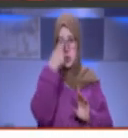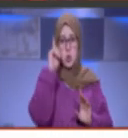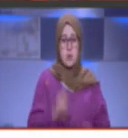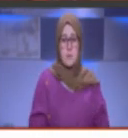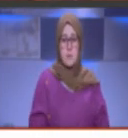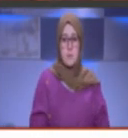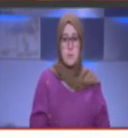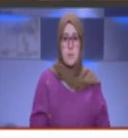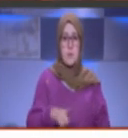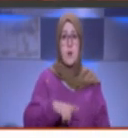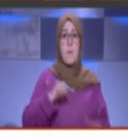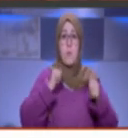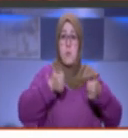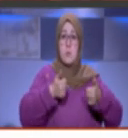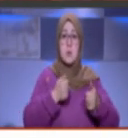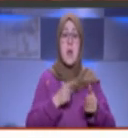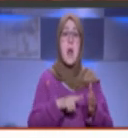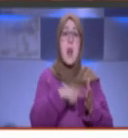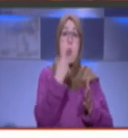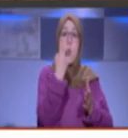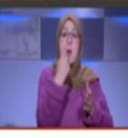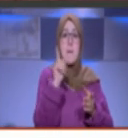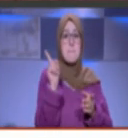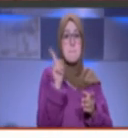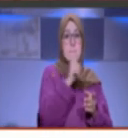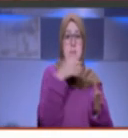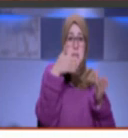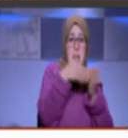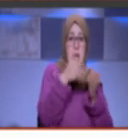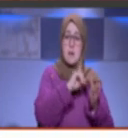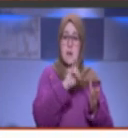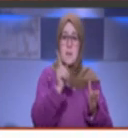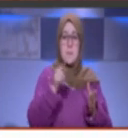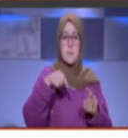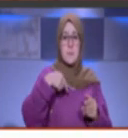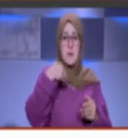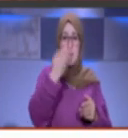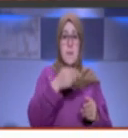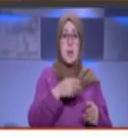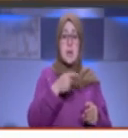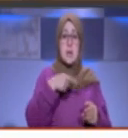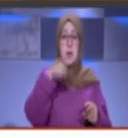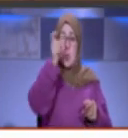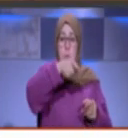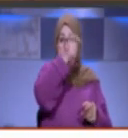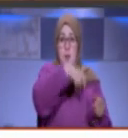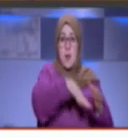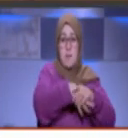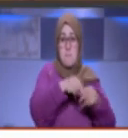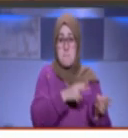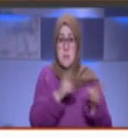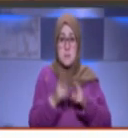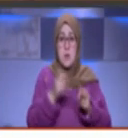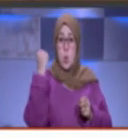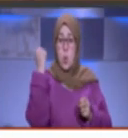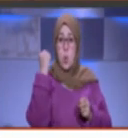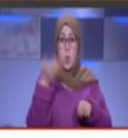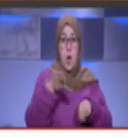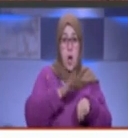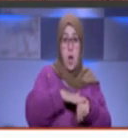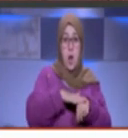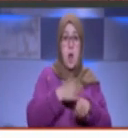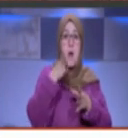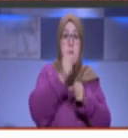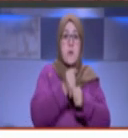قد تكون الاولى ولكنها ليست الاخيره، فما اثبته عمال المصنع هنا من قوة للحفاظ على اقتصاد